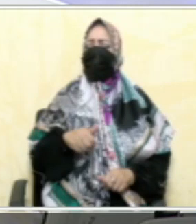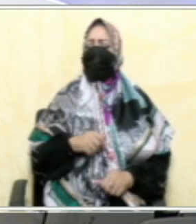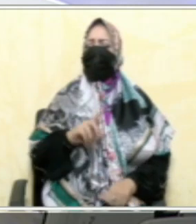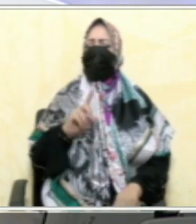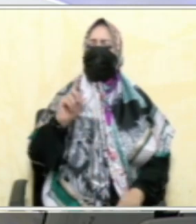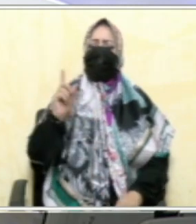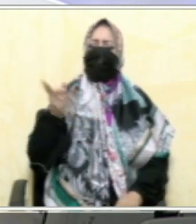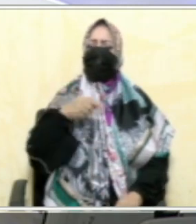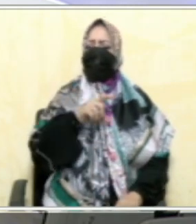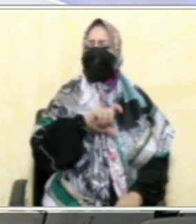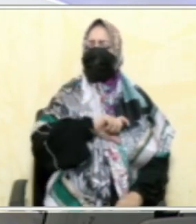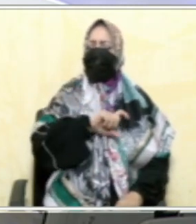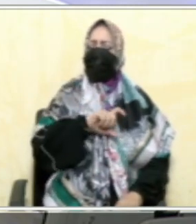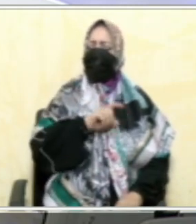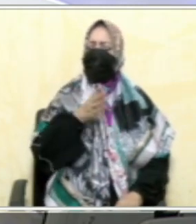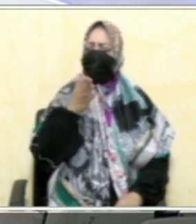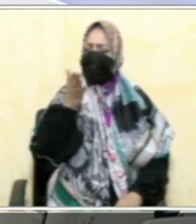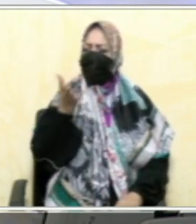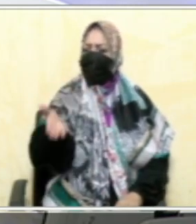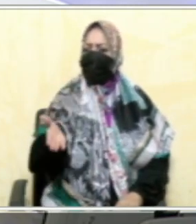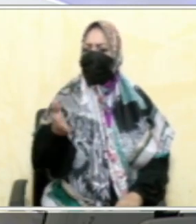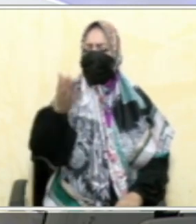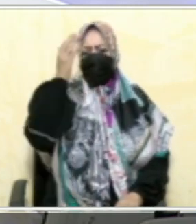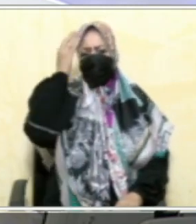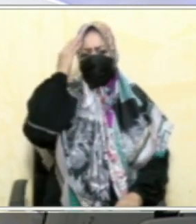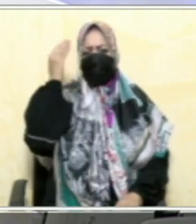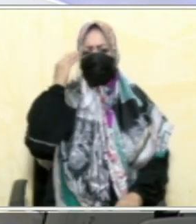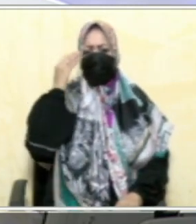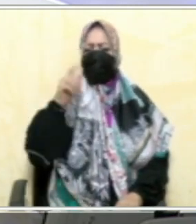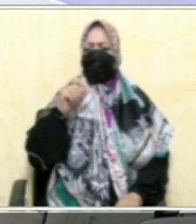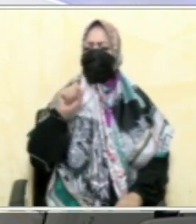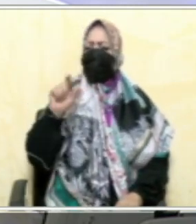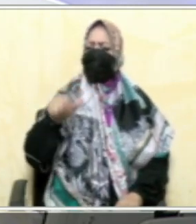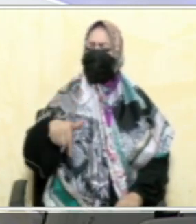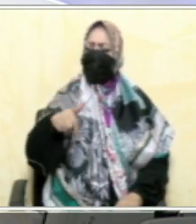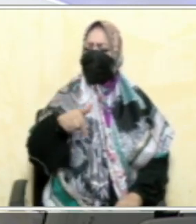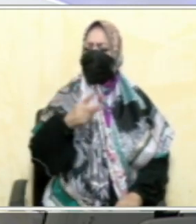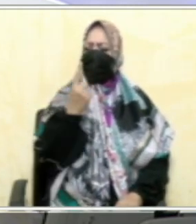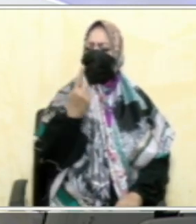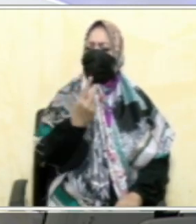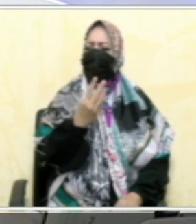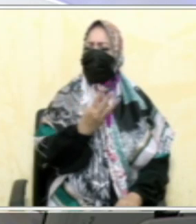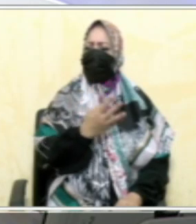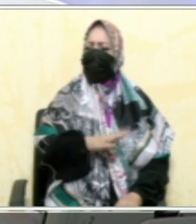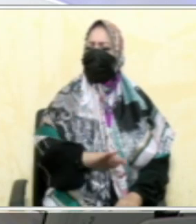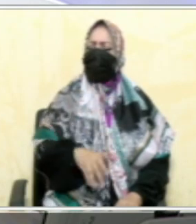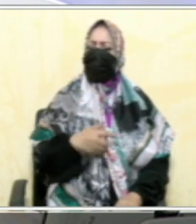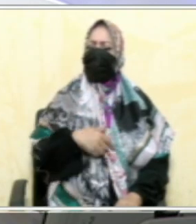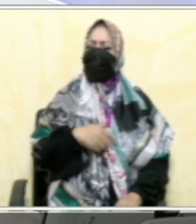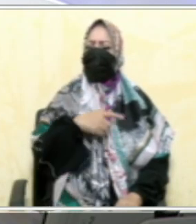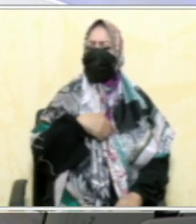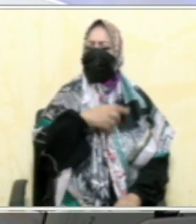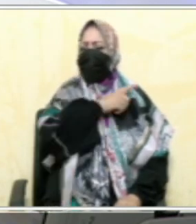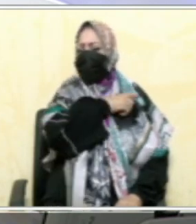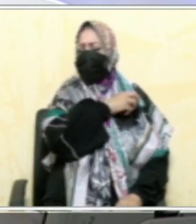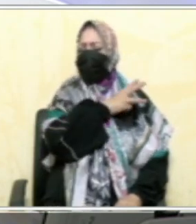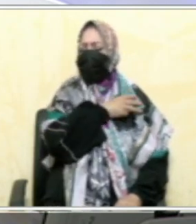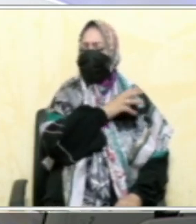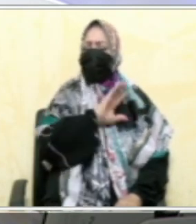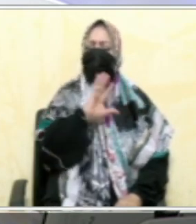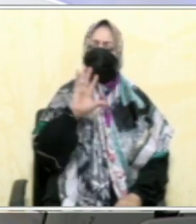وحتى في الثانوية أحيانا، يعني تجد أن أغلب المدرسين اليوم هم من فئة